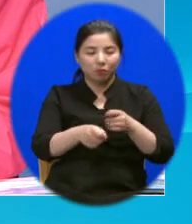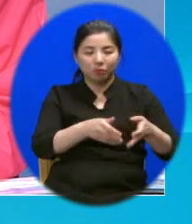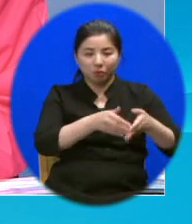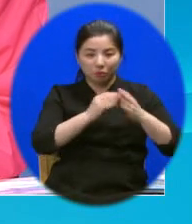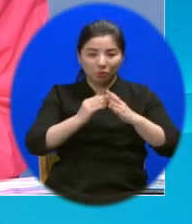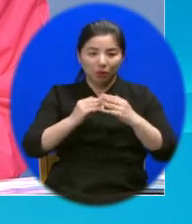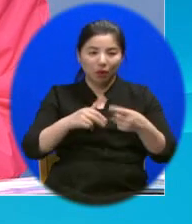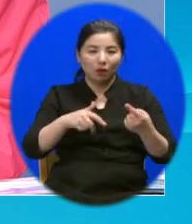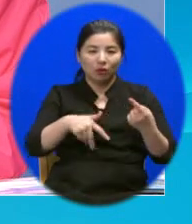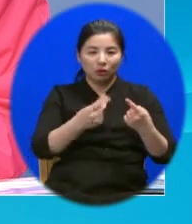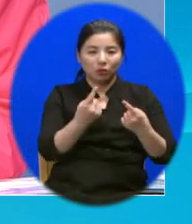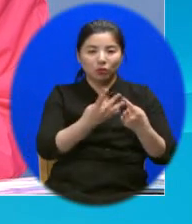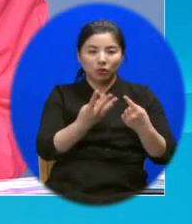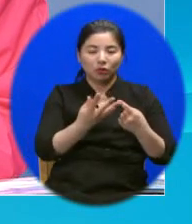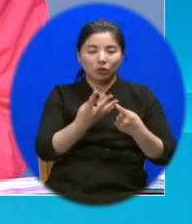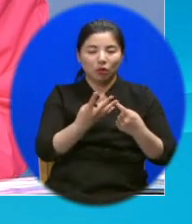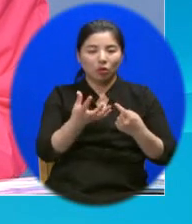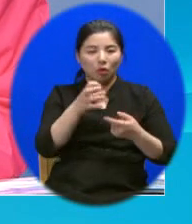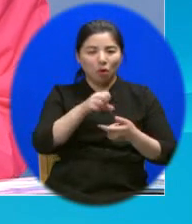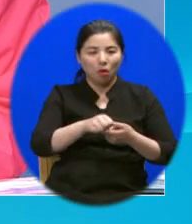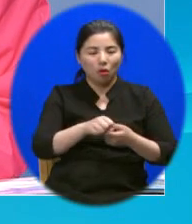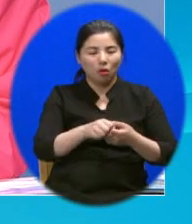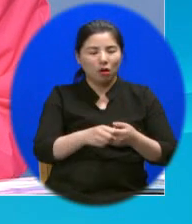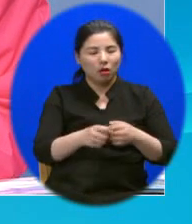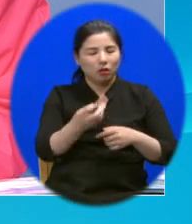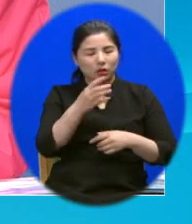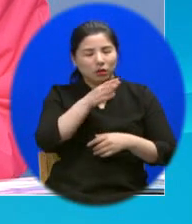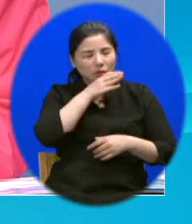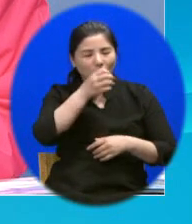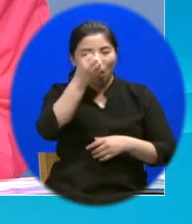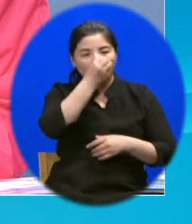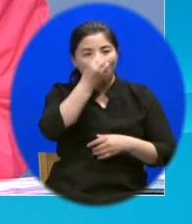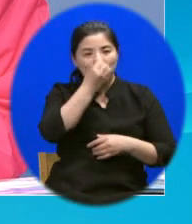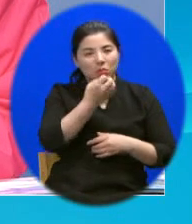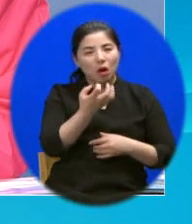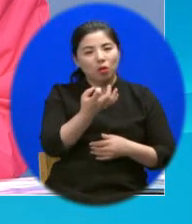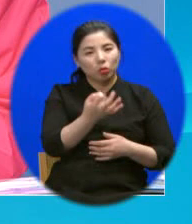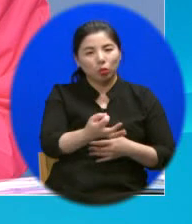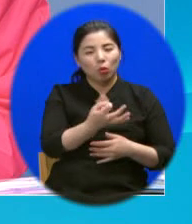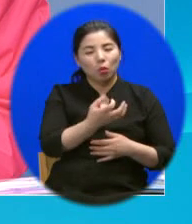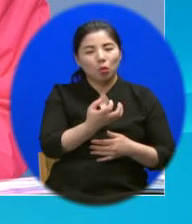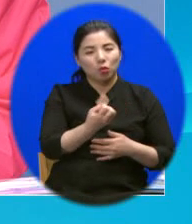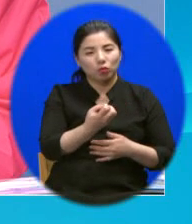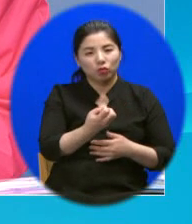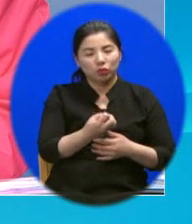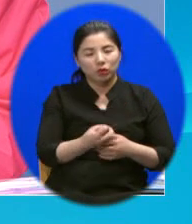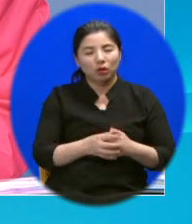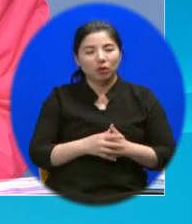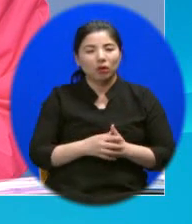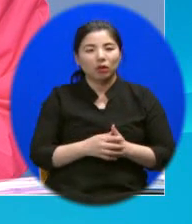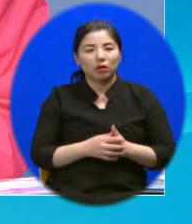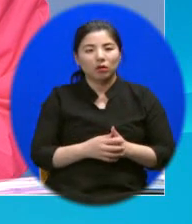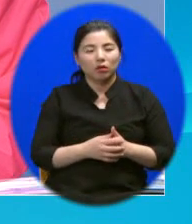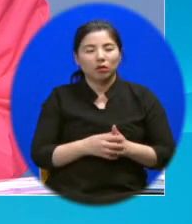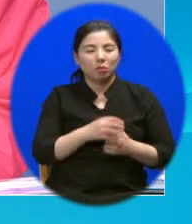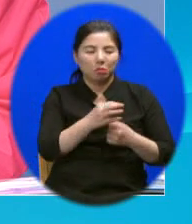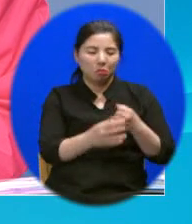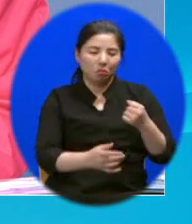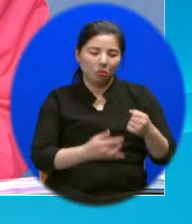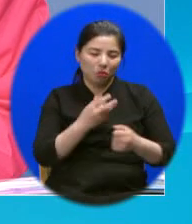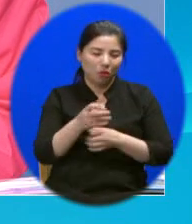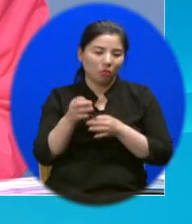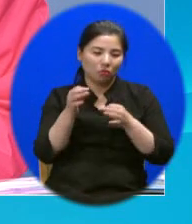1조 4천억 아까운 돈 어마어마 천문학적인 숫자의 그 자원이 다년간에 걸쳐서